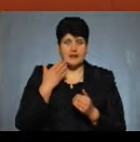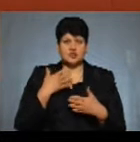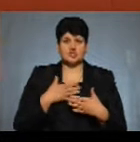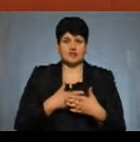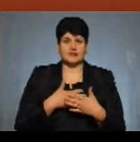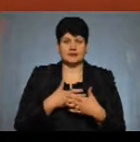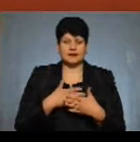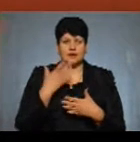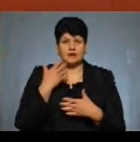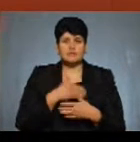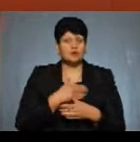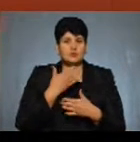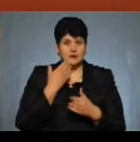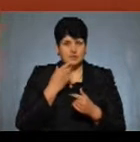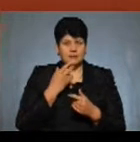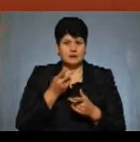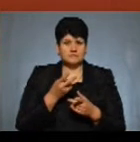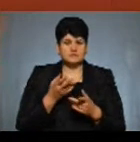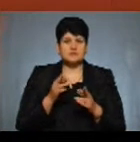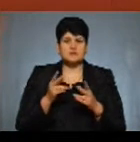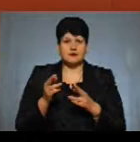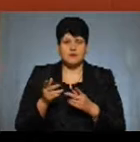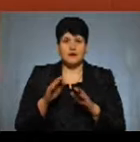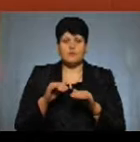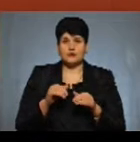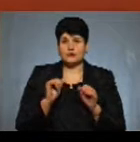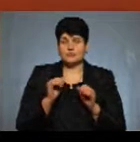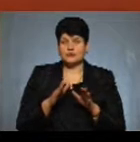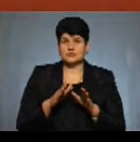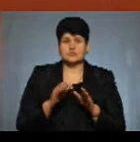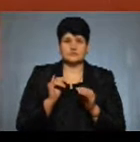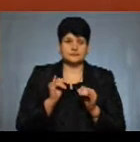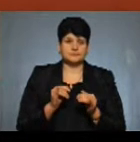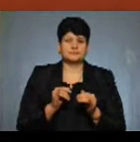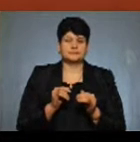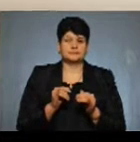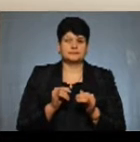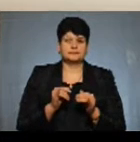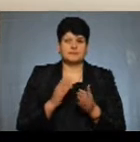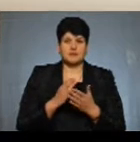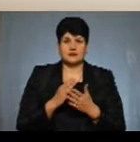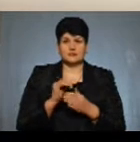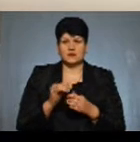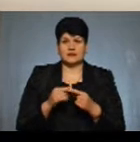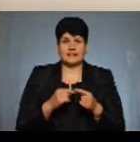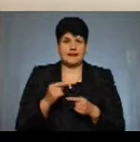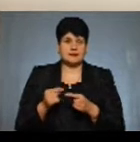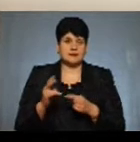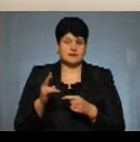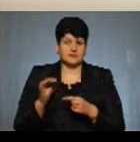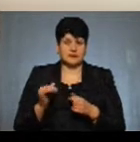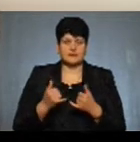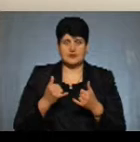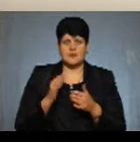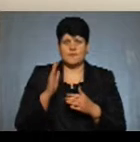коли людина не має температури, вони все рівно це вживають. Відповідно, це потім може десь негативно, якісь мати негативні наслідки